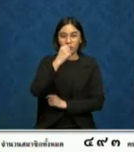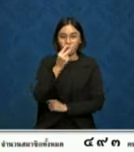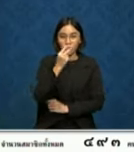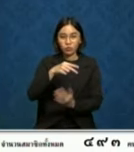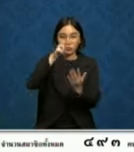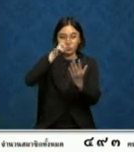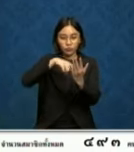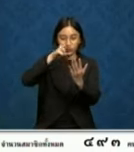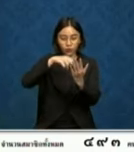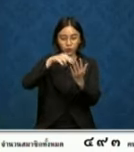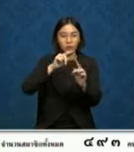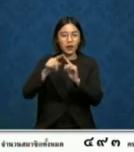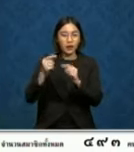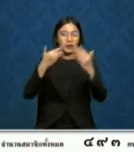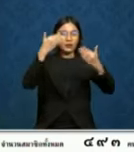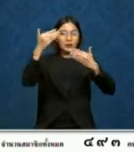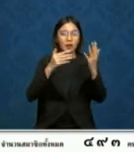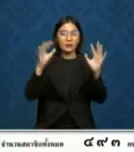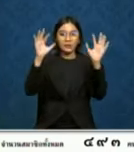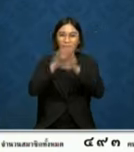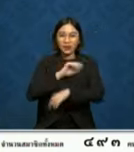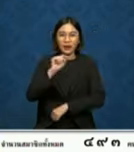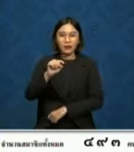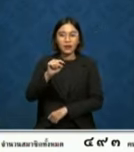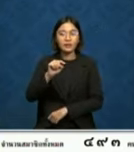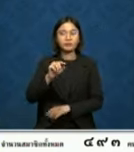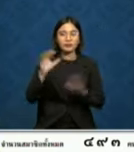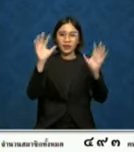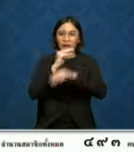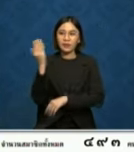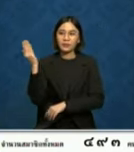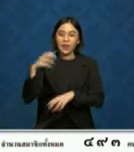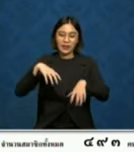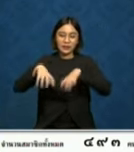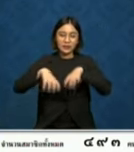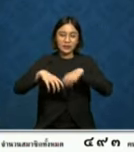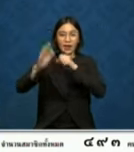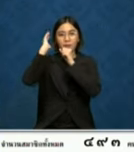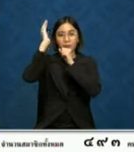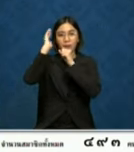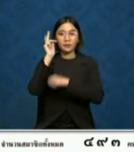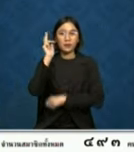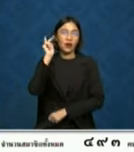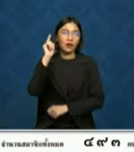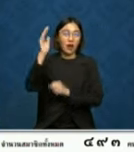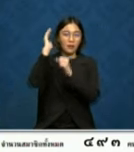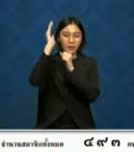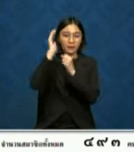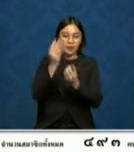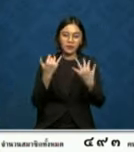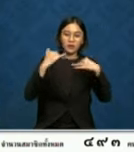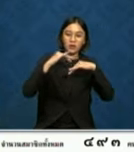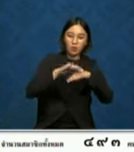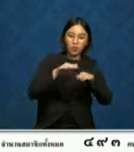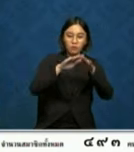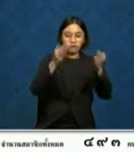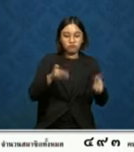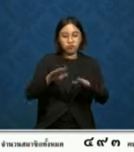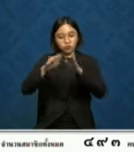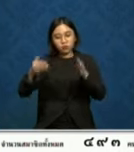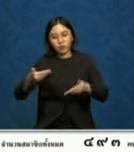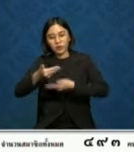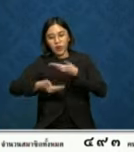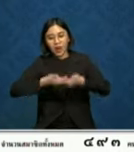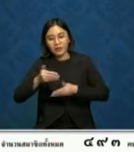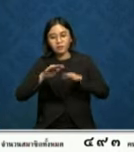เสิร์ชดูเนี่ยครับทุกงานก็จะเป็นลักษณะลักษณะเยครับจัดงานแถลงข่าวเข้าร่วมออกบูทออกบูท